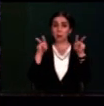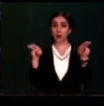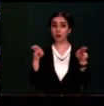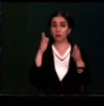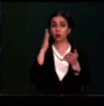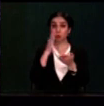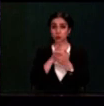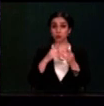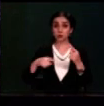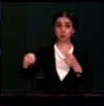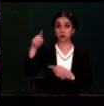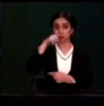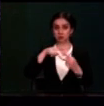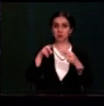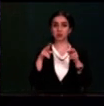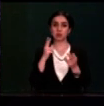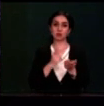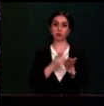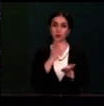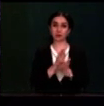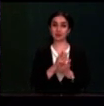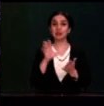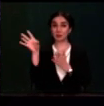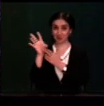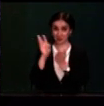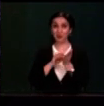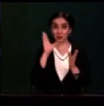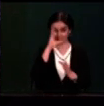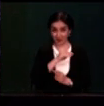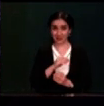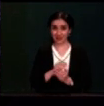yotishini isbotladik. Yozib ulgurdingizmi?